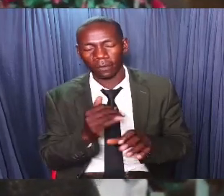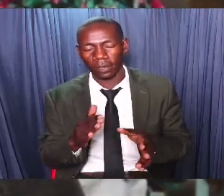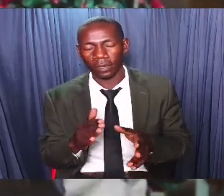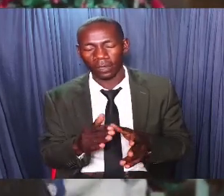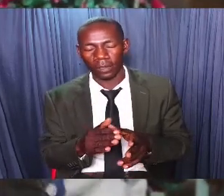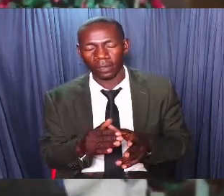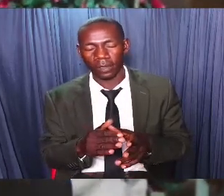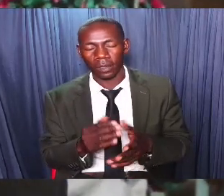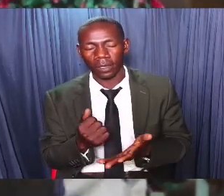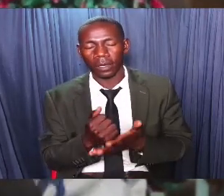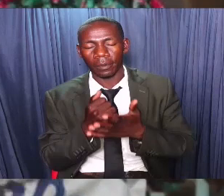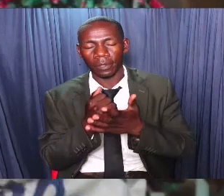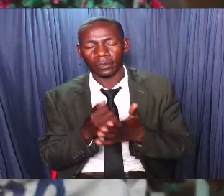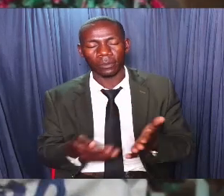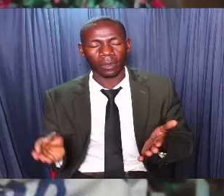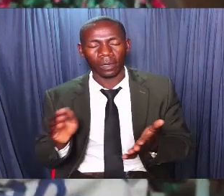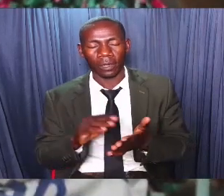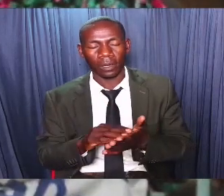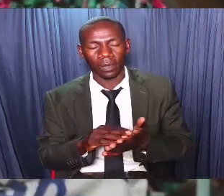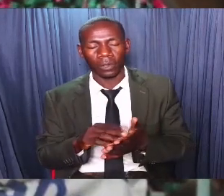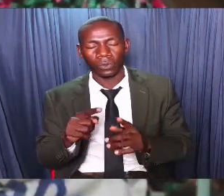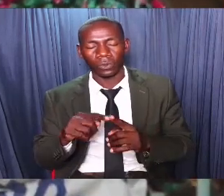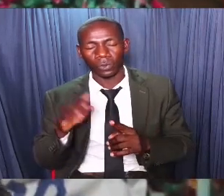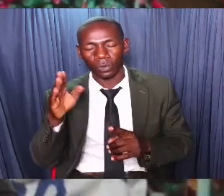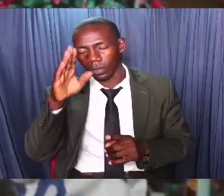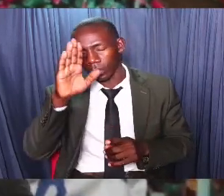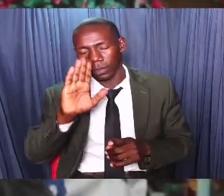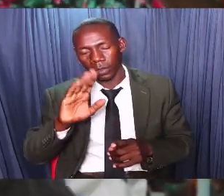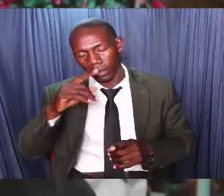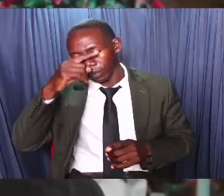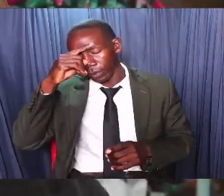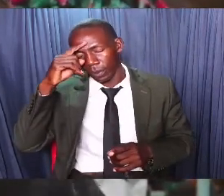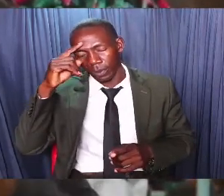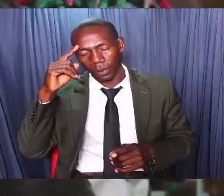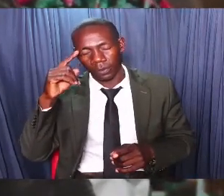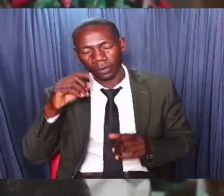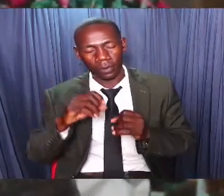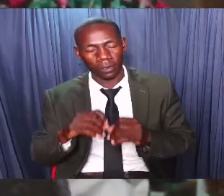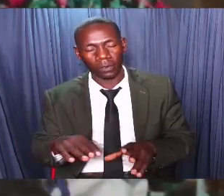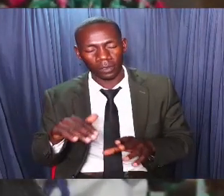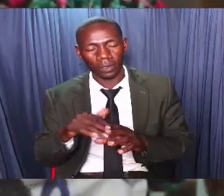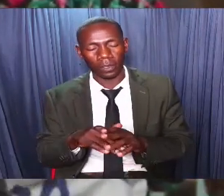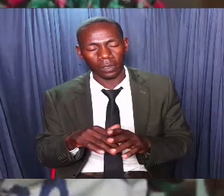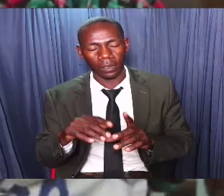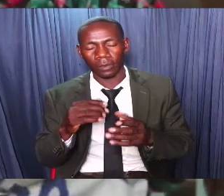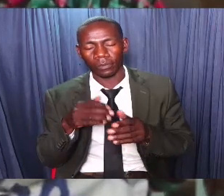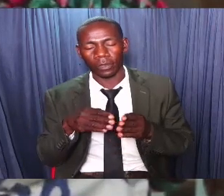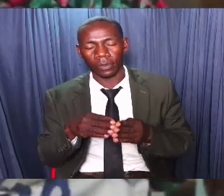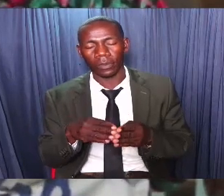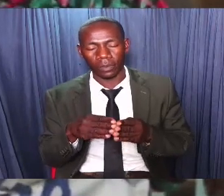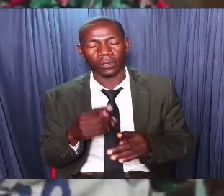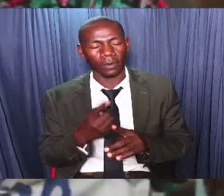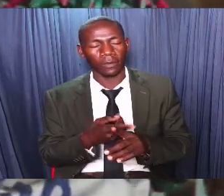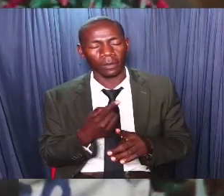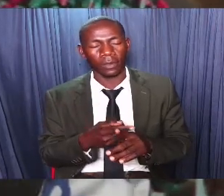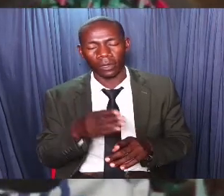hai. Tujalie Bwana kurudi. Miguuni pako e Mungu. Maana umetuona tumepotea katika washerati zina za kila